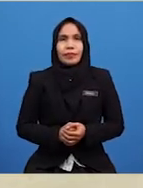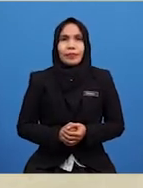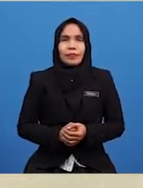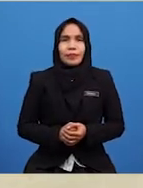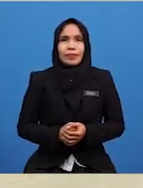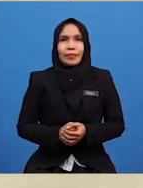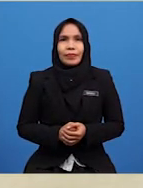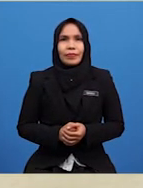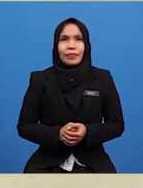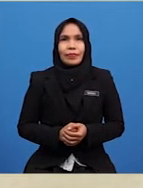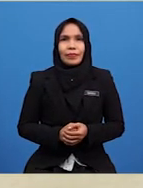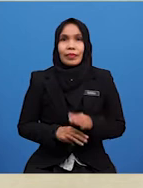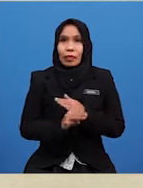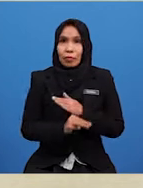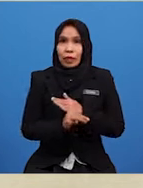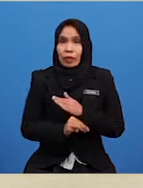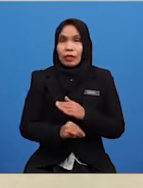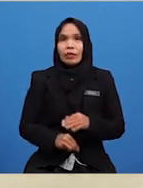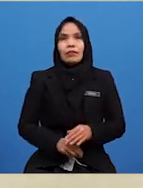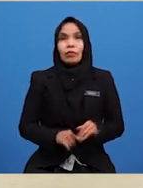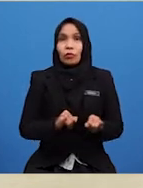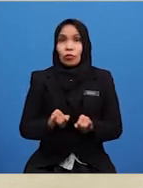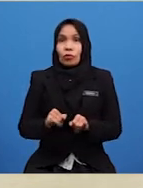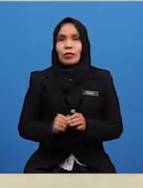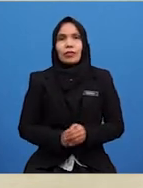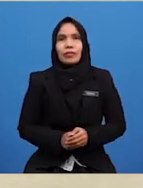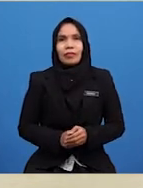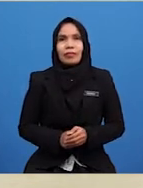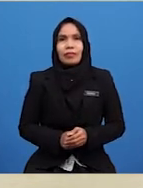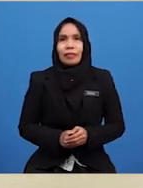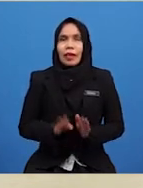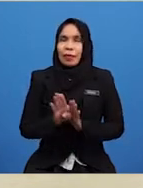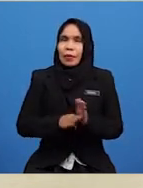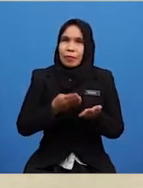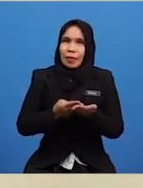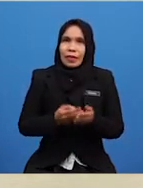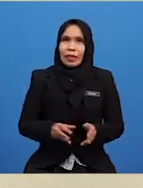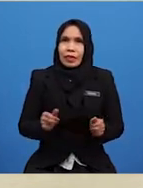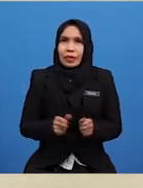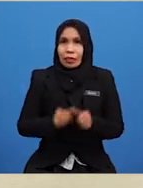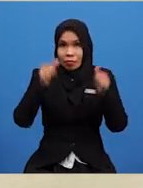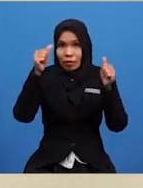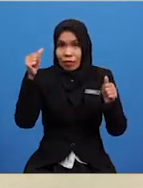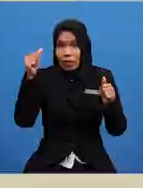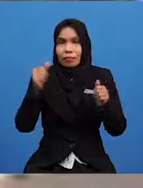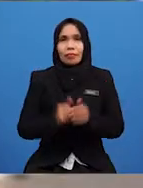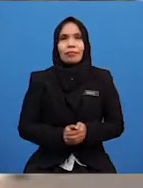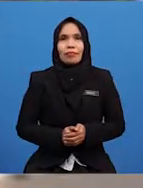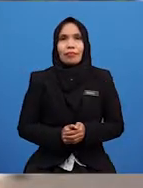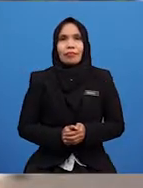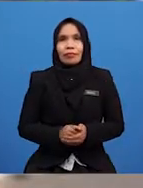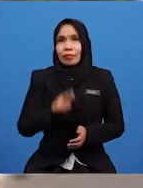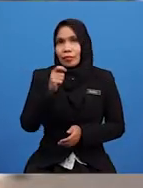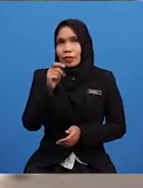Bengal. Melaka juga menjalinkan hubungan dengan Mesir, Parsi, Turki dan Arab.